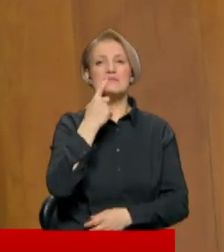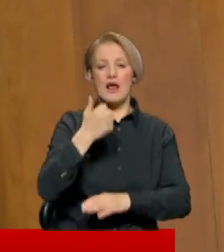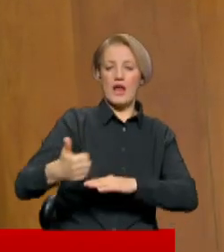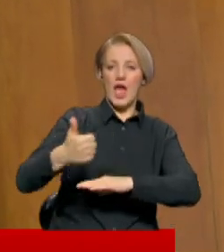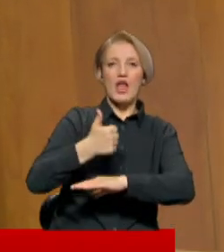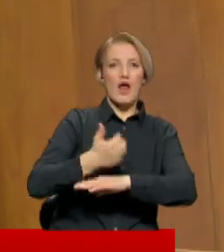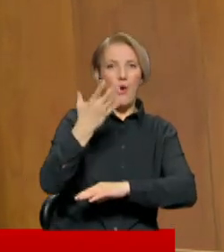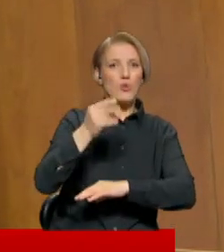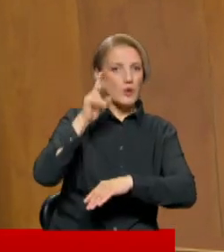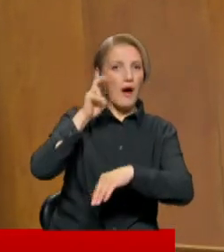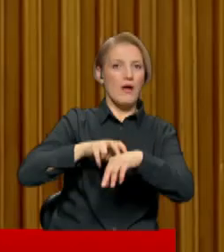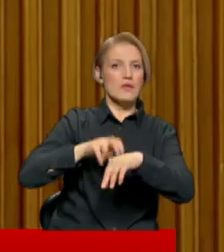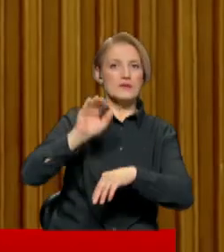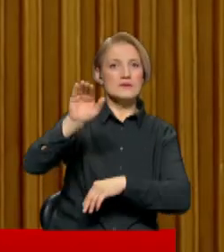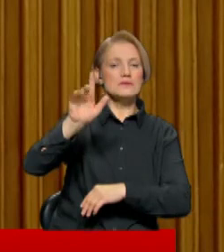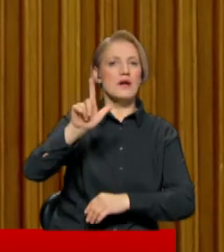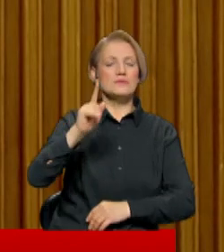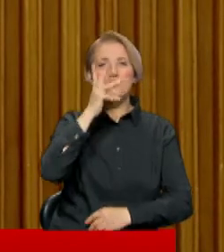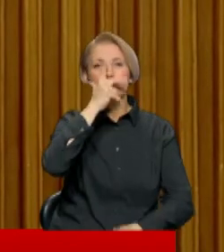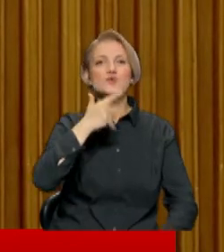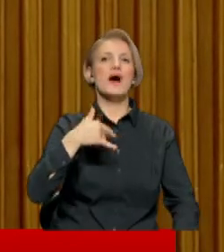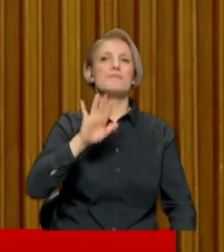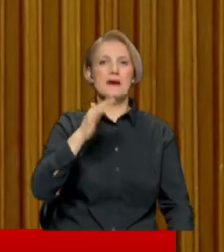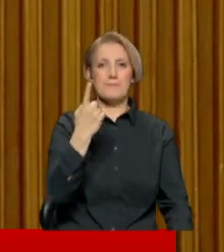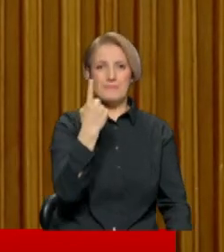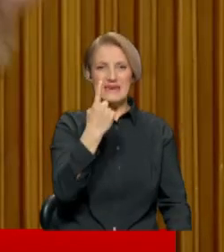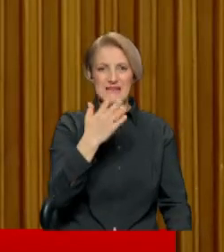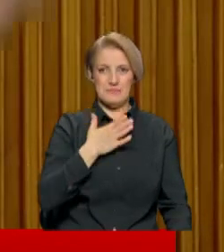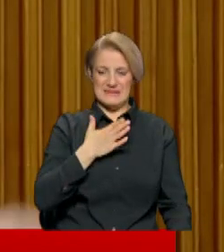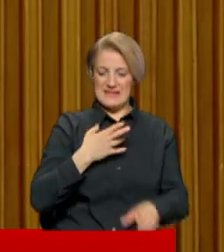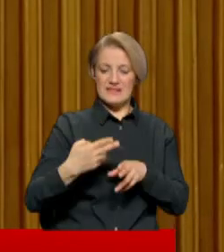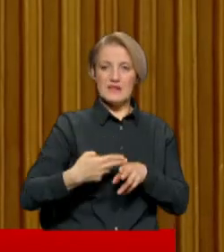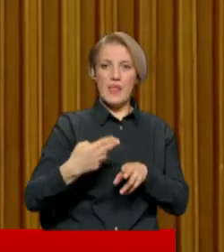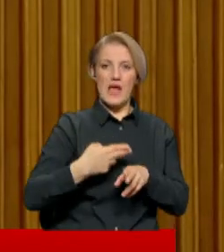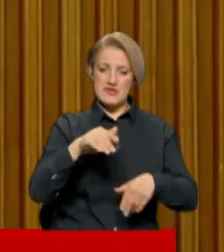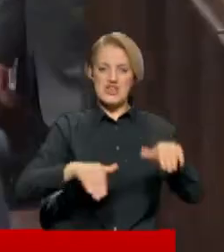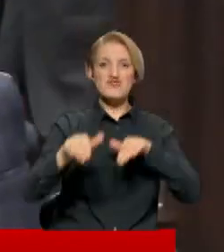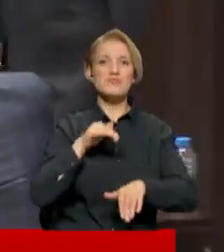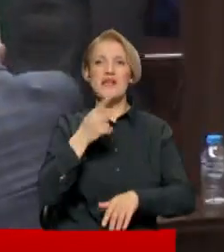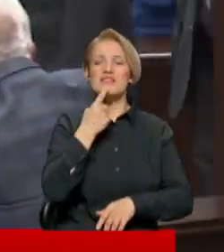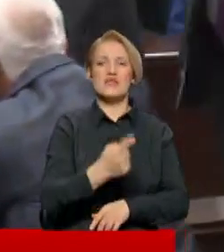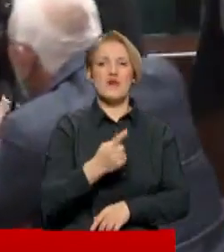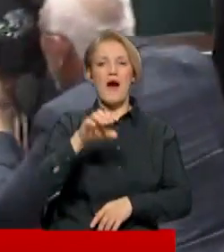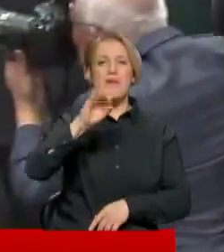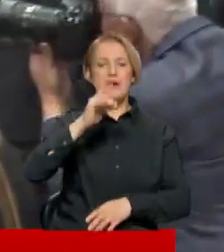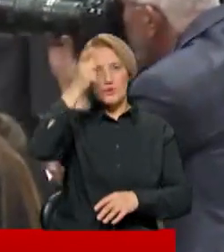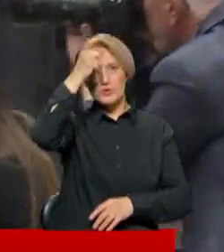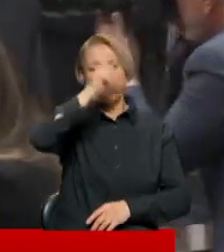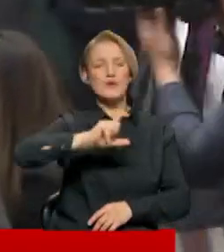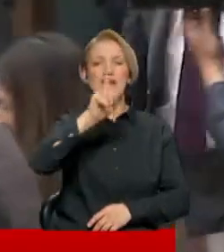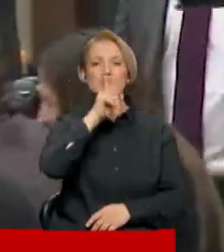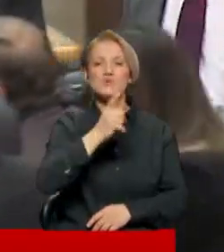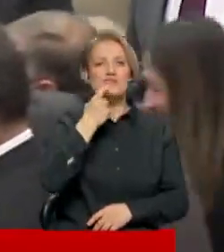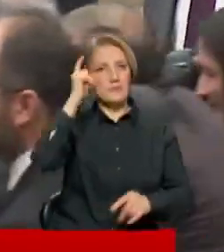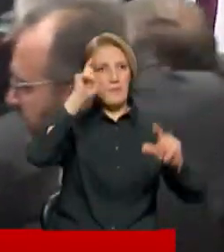iktidarda olduğunu hatırlatsın Utanmasa Bir de bizi deneyim bu seçimde diyecek AK Parti'nin Türkiye yüz